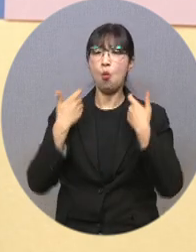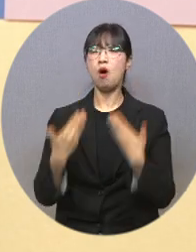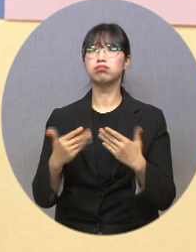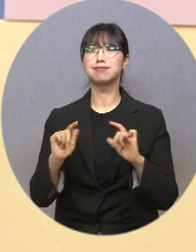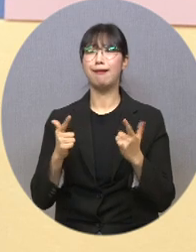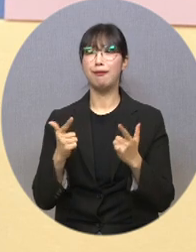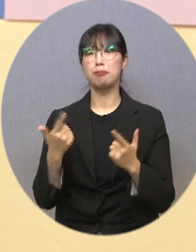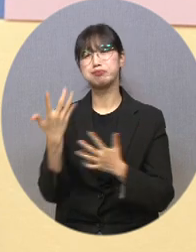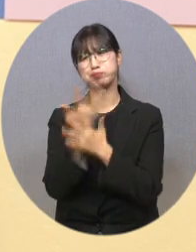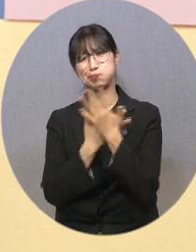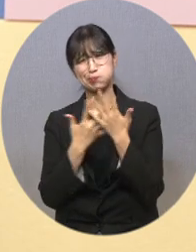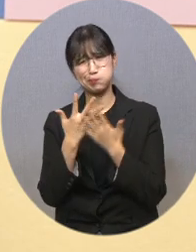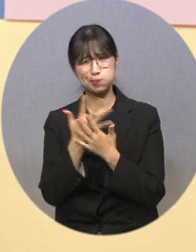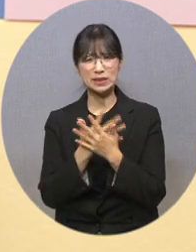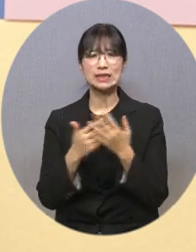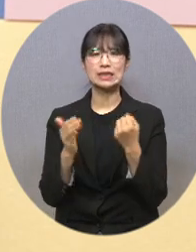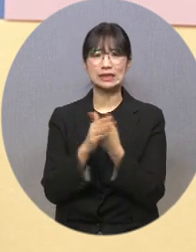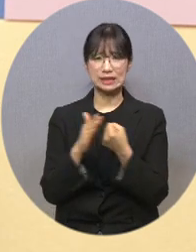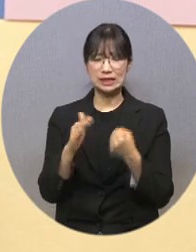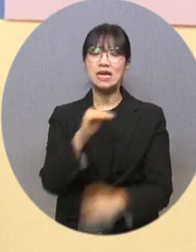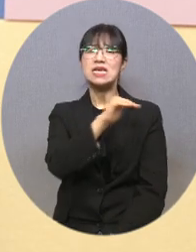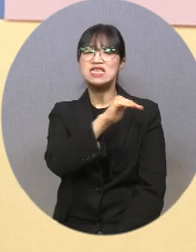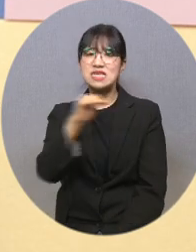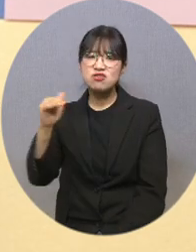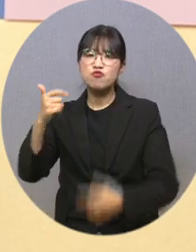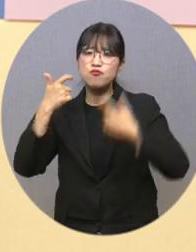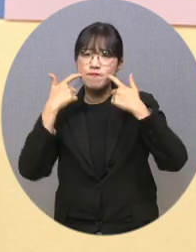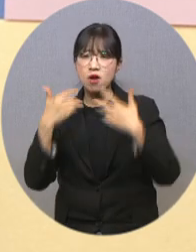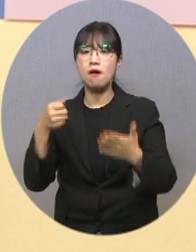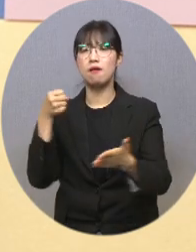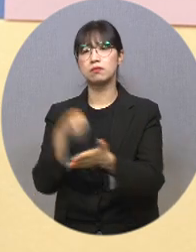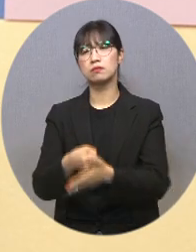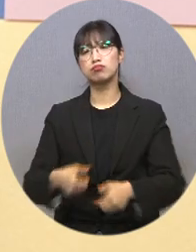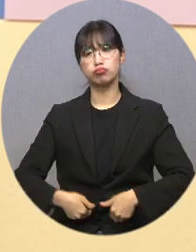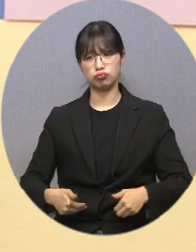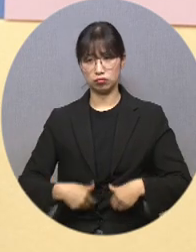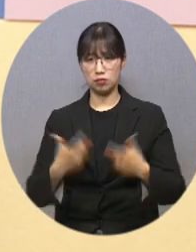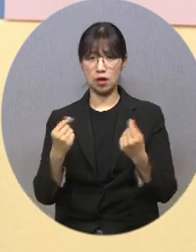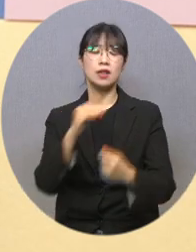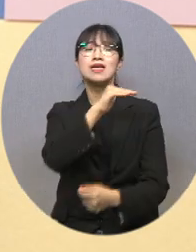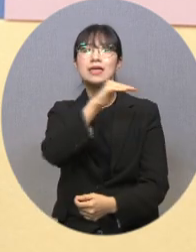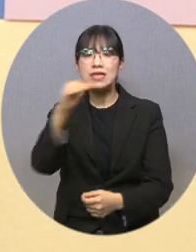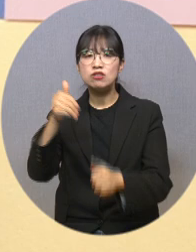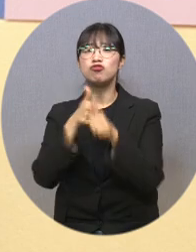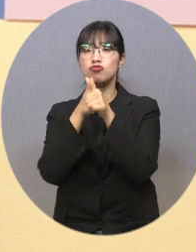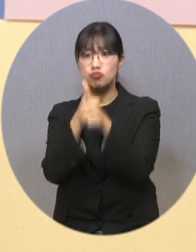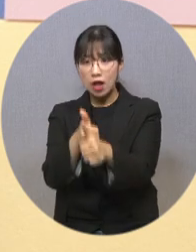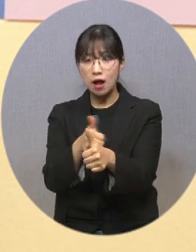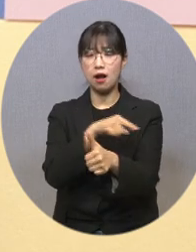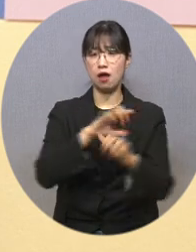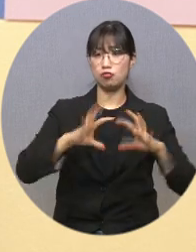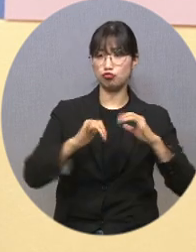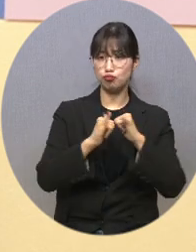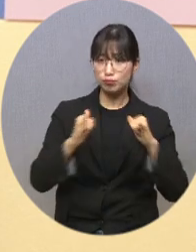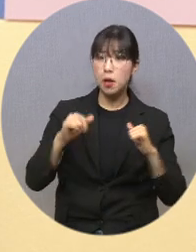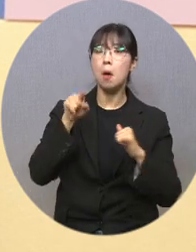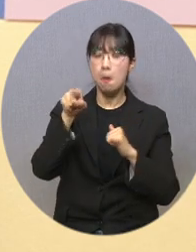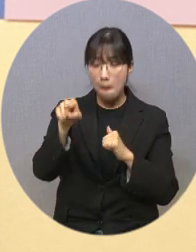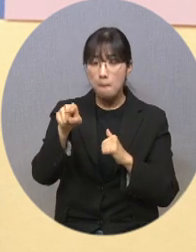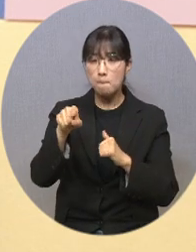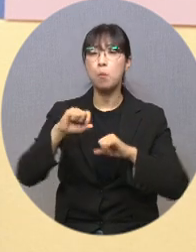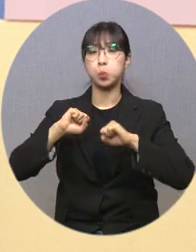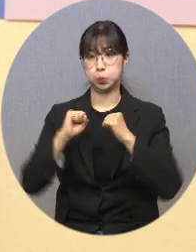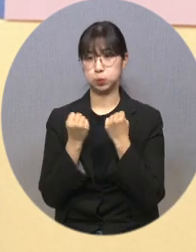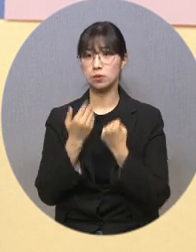그래서 좀 기준을 명확하게 정했으면 좋겠다. 이 기준에 따라서 국민들이 움직이면 좋겠고 그